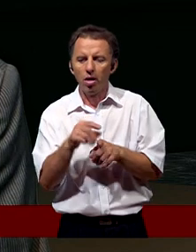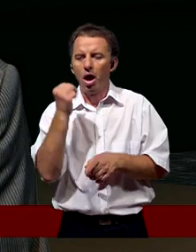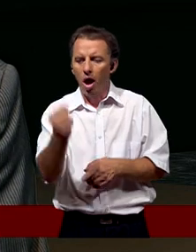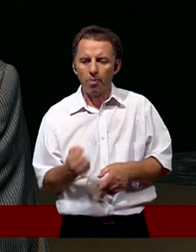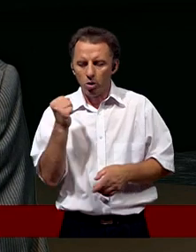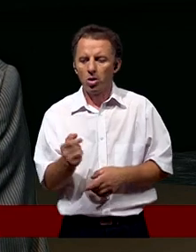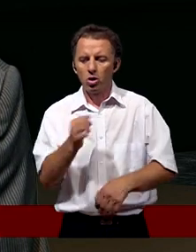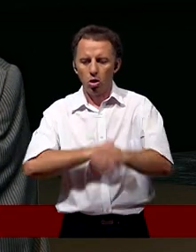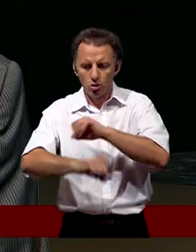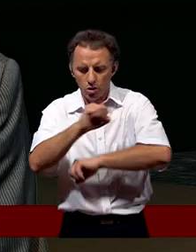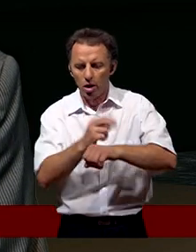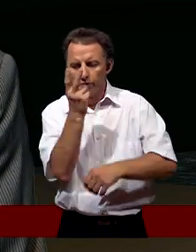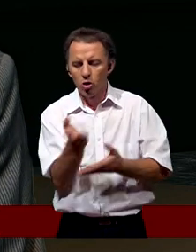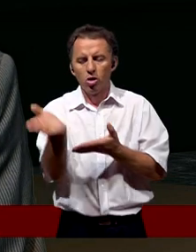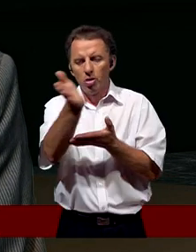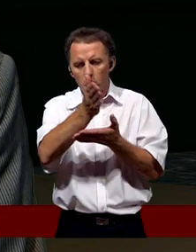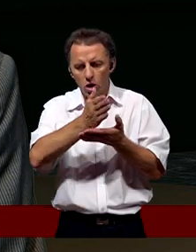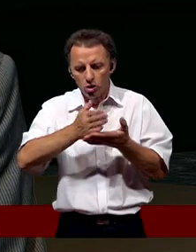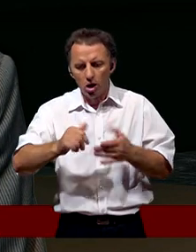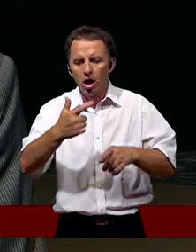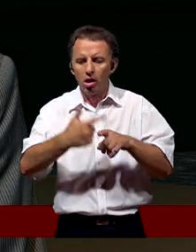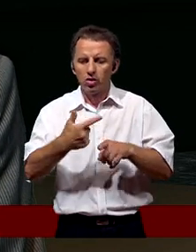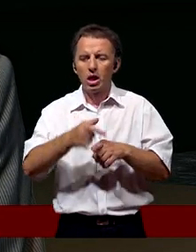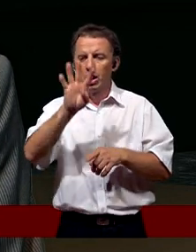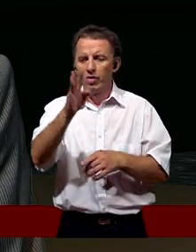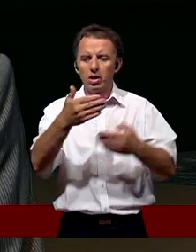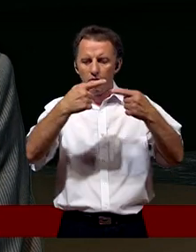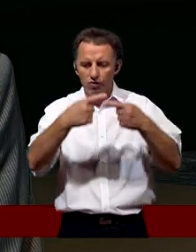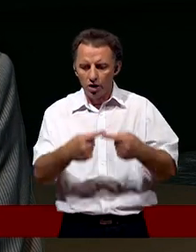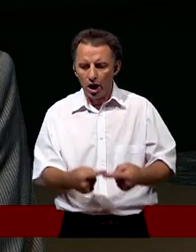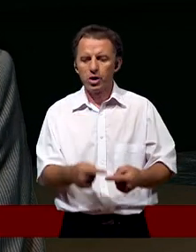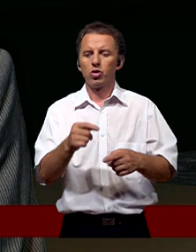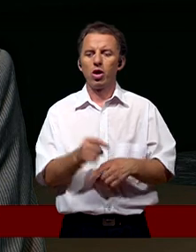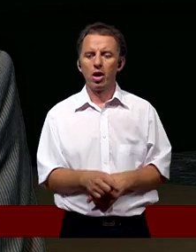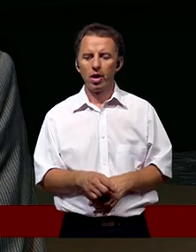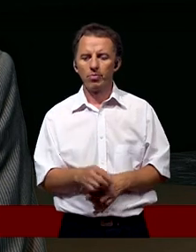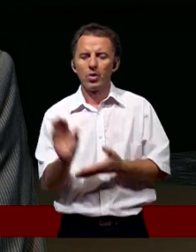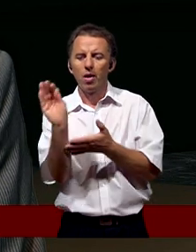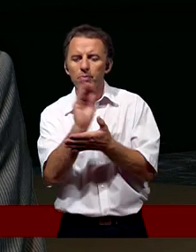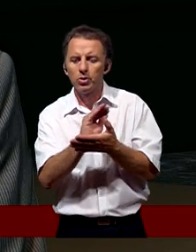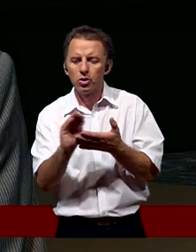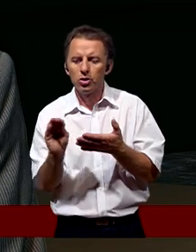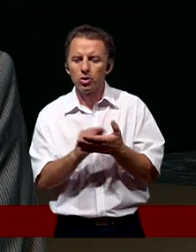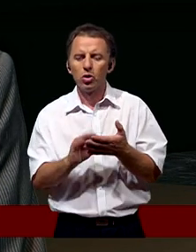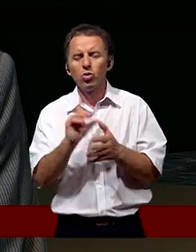Paweł w liście do Rzymian w 2 rozdziale i 24 wierszu pisze coś